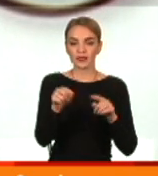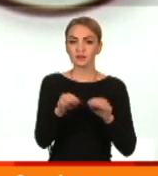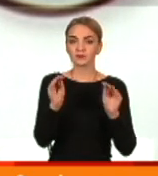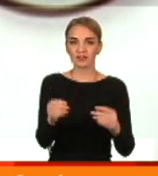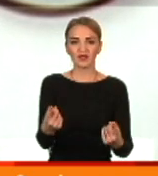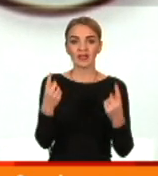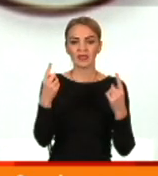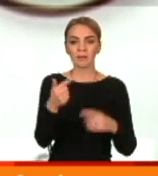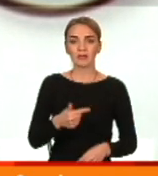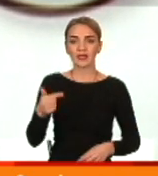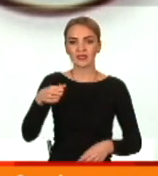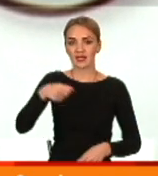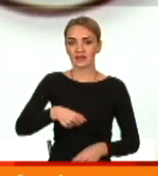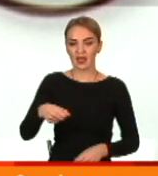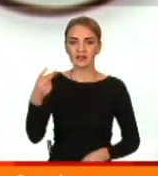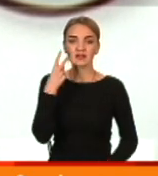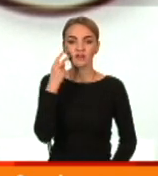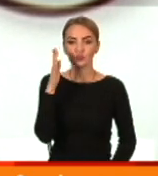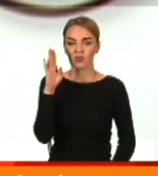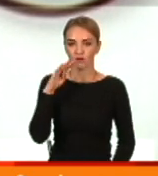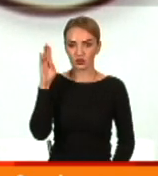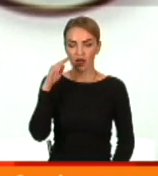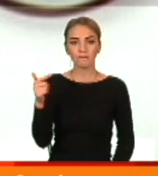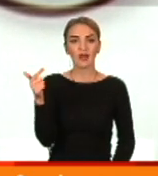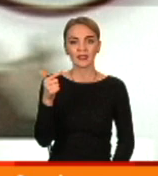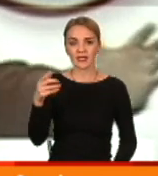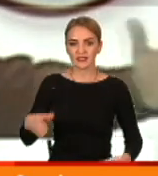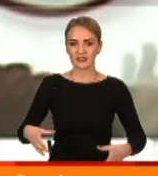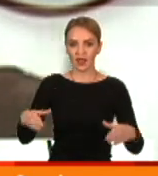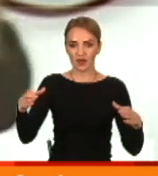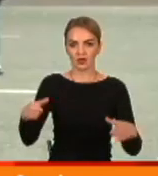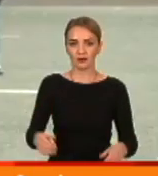встановимо великі блакитні цистерни, де завжди буде вода. Блакитна цистерна.